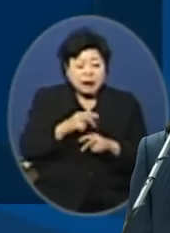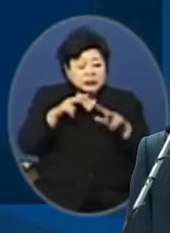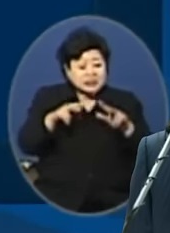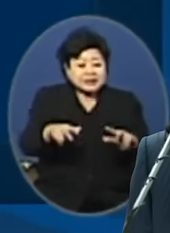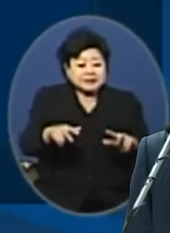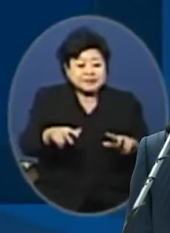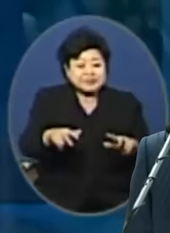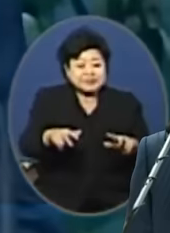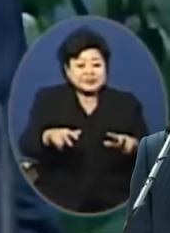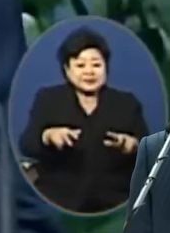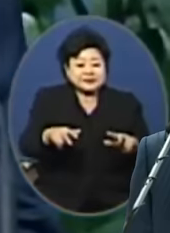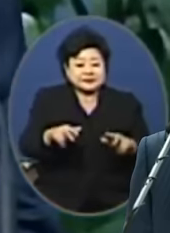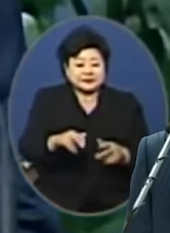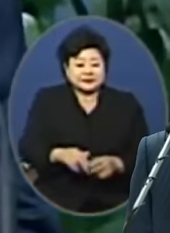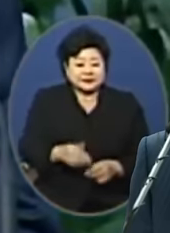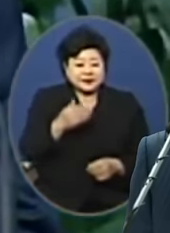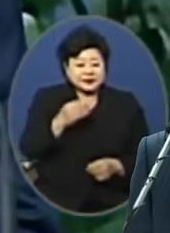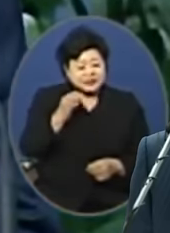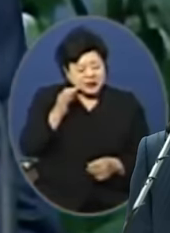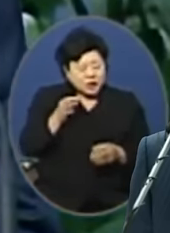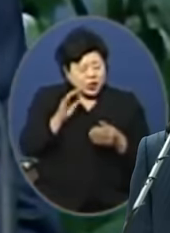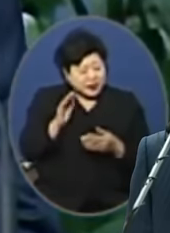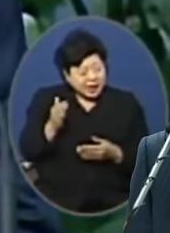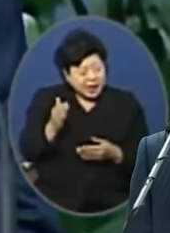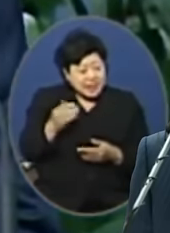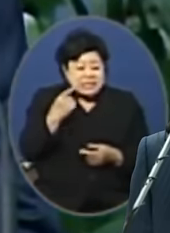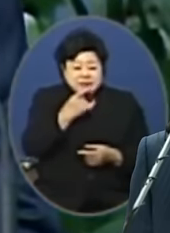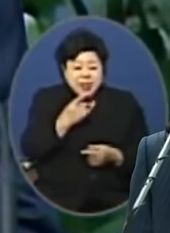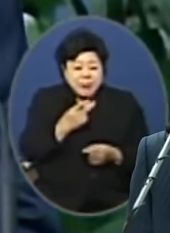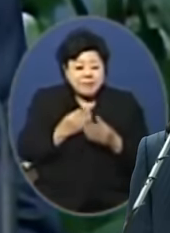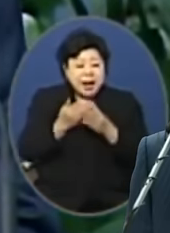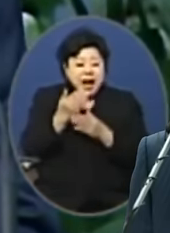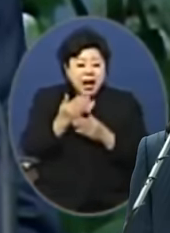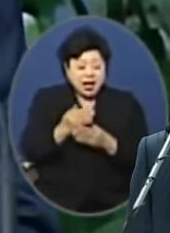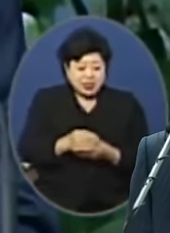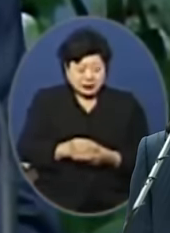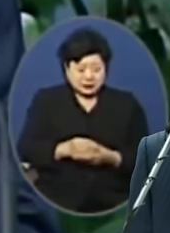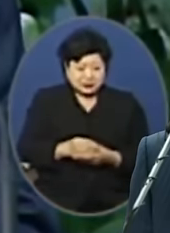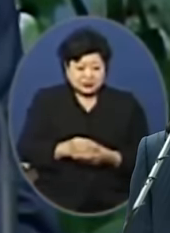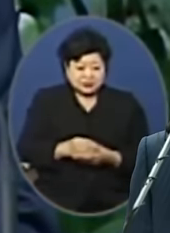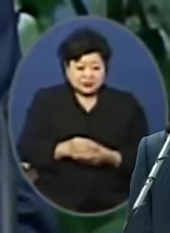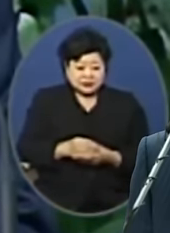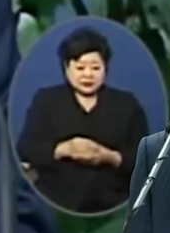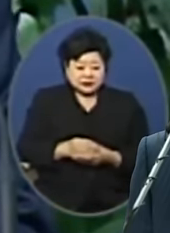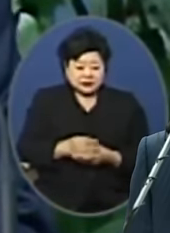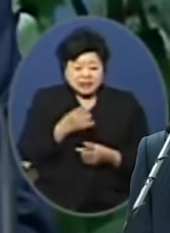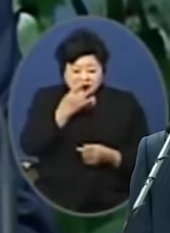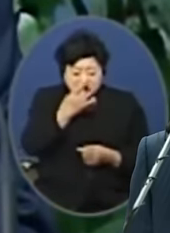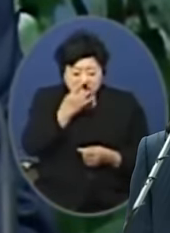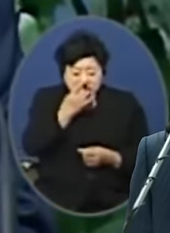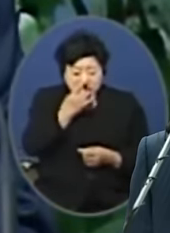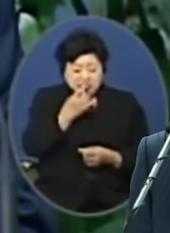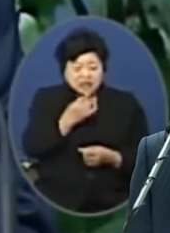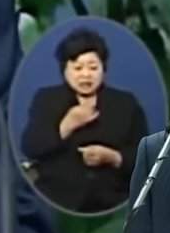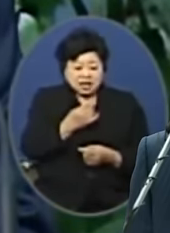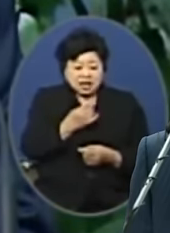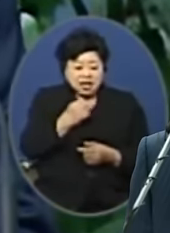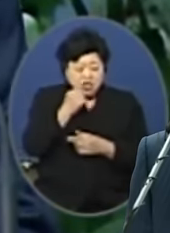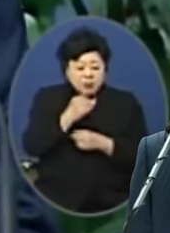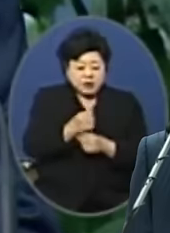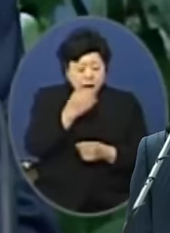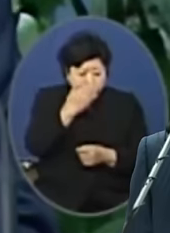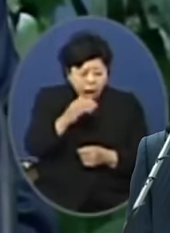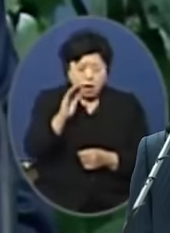지금 열흘도 안 된 여러분 입에서 나오는 생신한 말이 씨앗을 안 맺을 테니 있습니까?